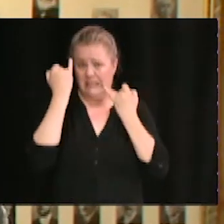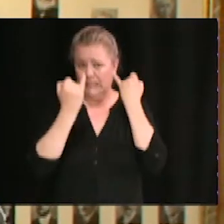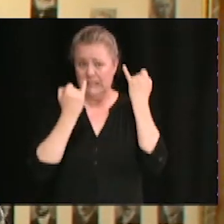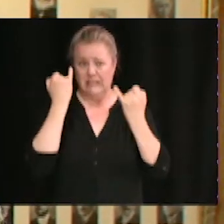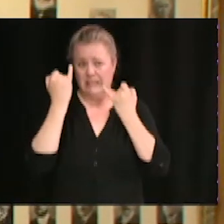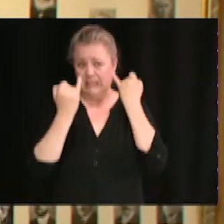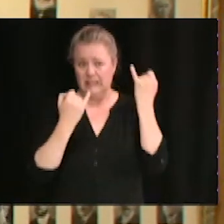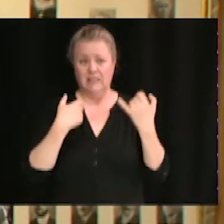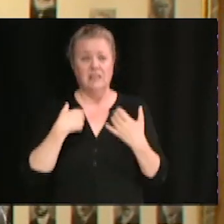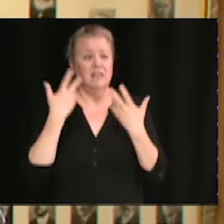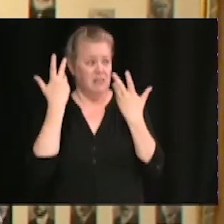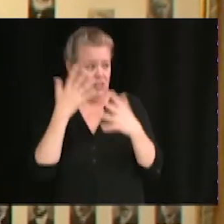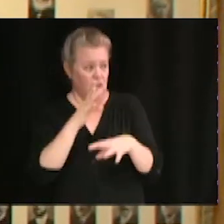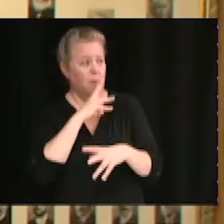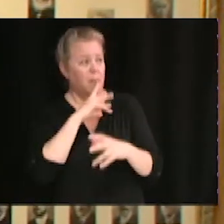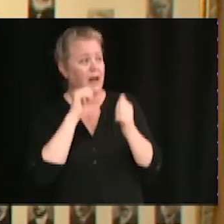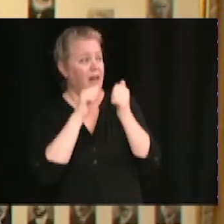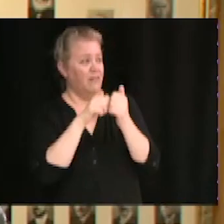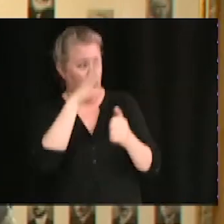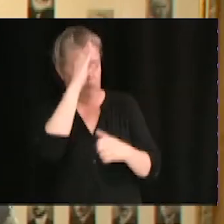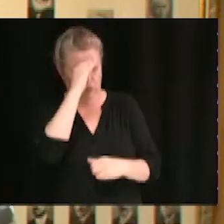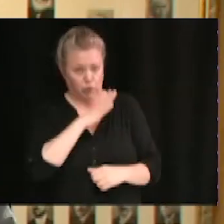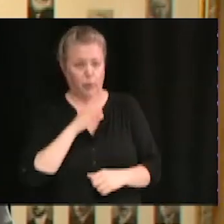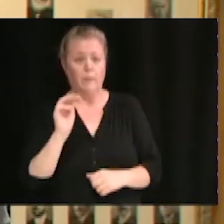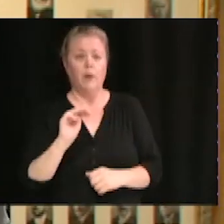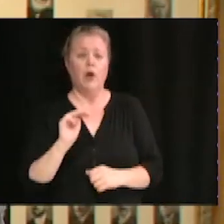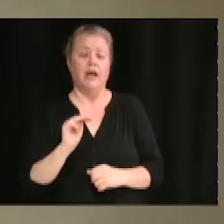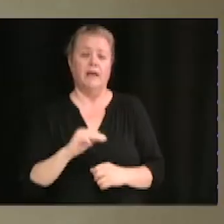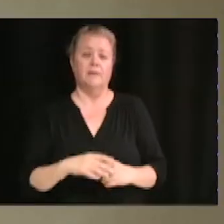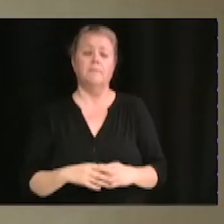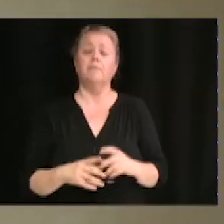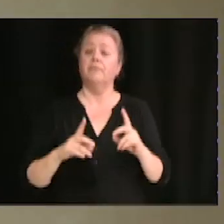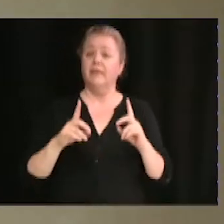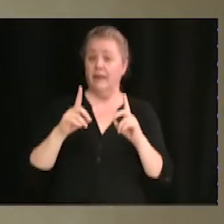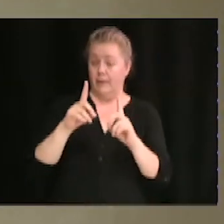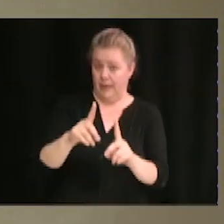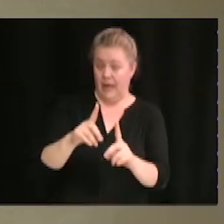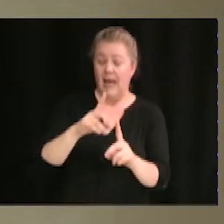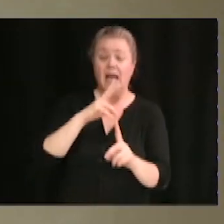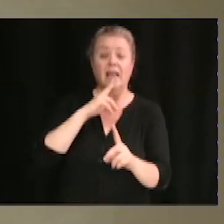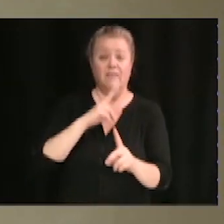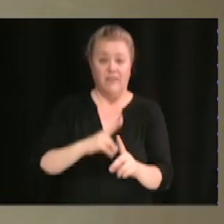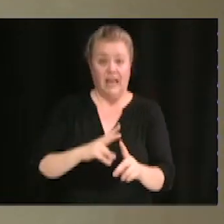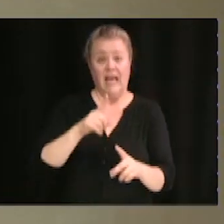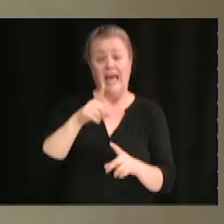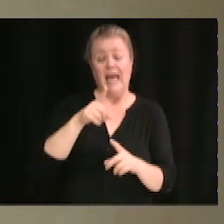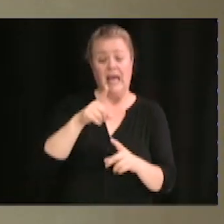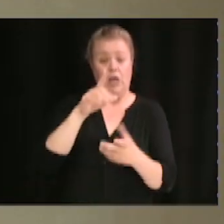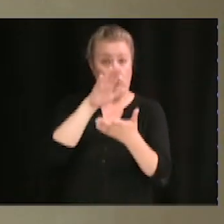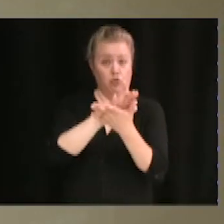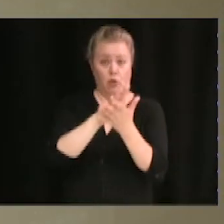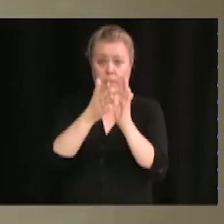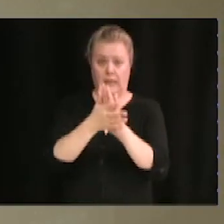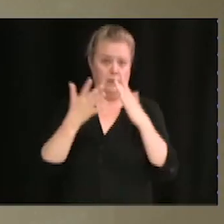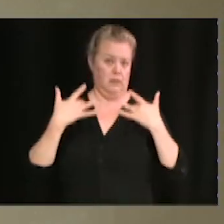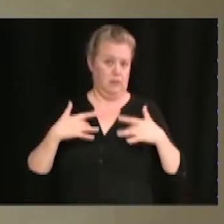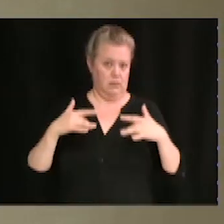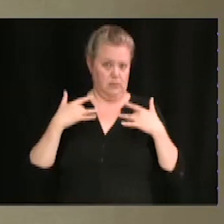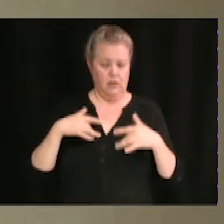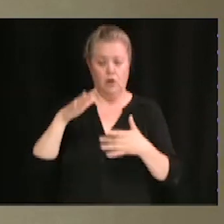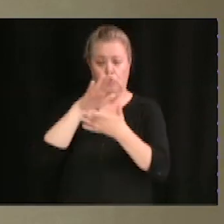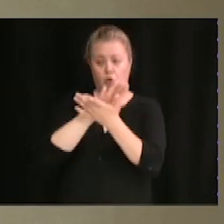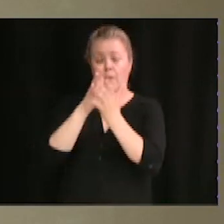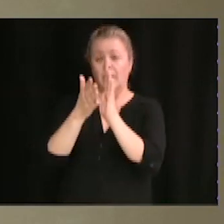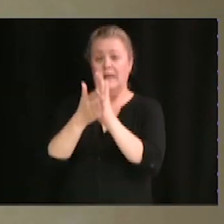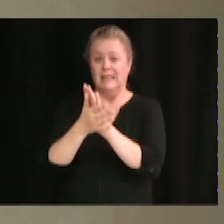On a déjà parlé avec M. Morin. Parfait. Bien, en fait, c'est une entreprise privée. Oui, j'en sais. s'assurer que le